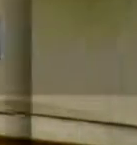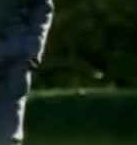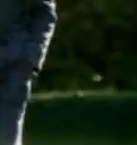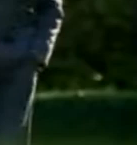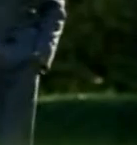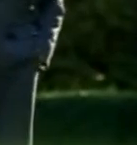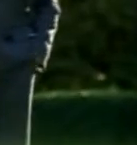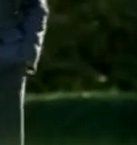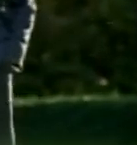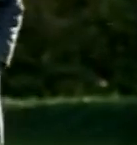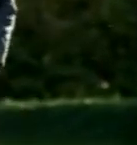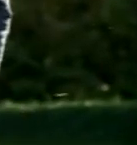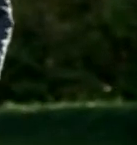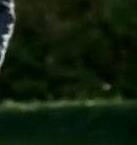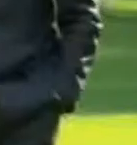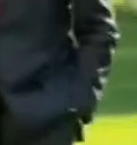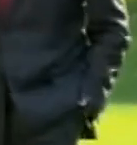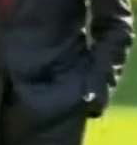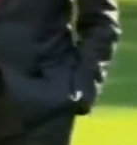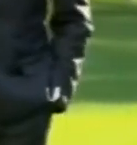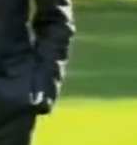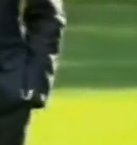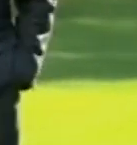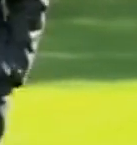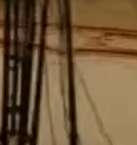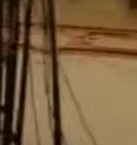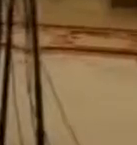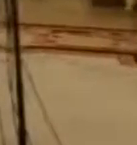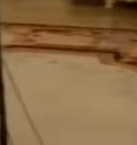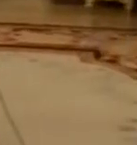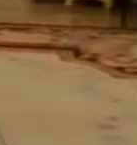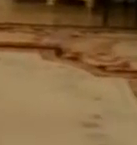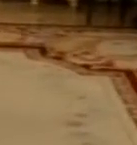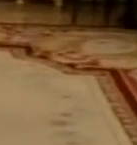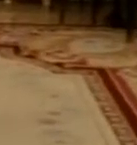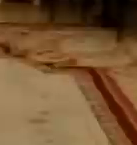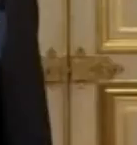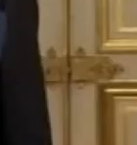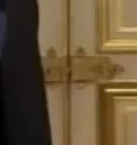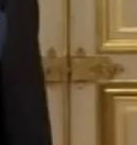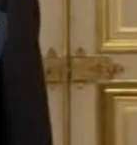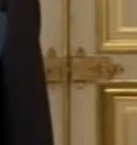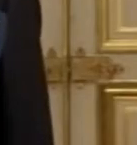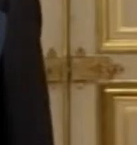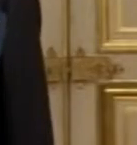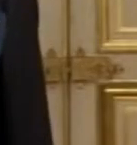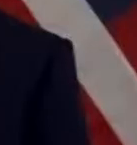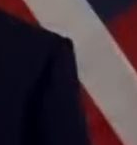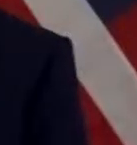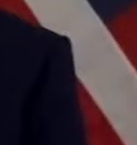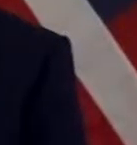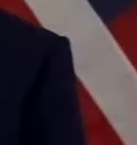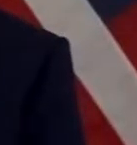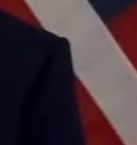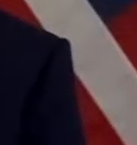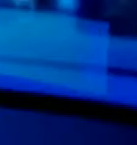სასამართლო. America და რუსეთი ისლამური სახელმწიფოს წინააღმდეგ ერთობლივი ბრძოლის წარმოებაზე შეთანხმდნენ სერგეი ლავროვისა და ჯონ